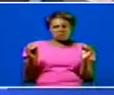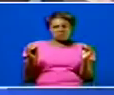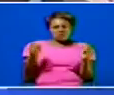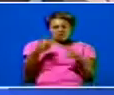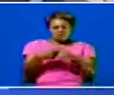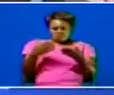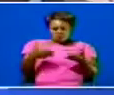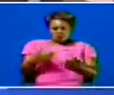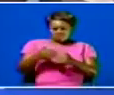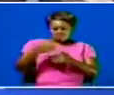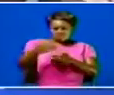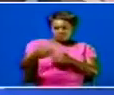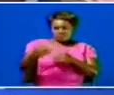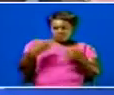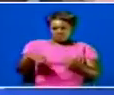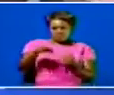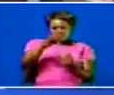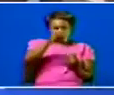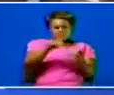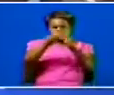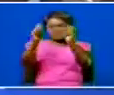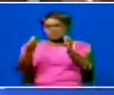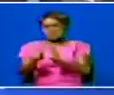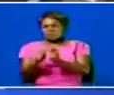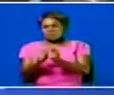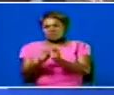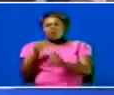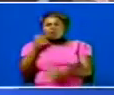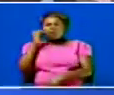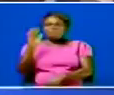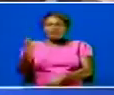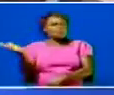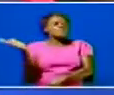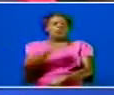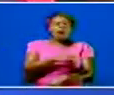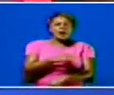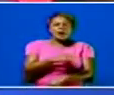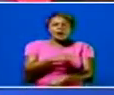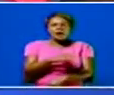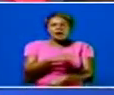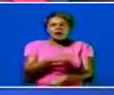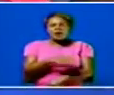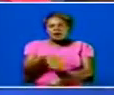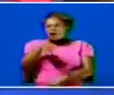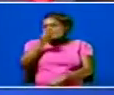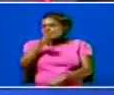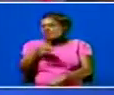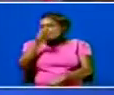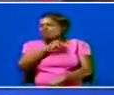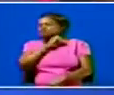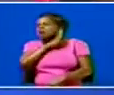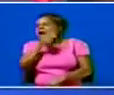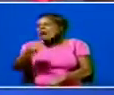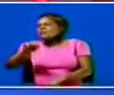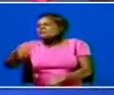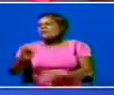From now on, wale watu walichaguliwa na kabila moja, huko kwao, warudi huko. Jogoa mashambani hawiki wapi? Jini!